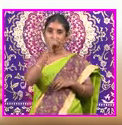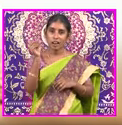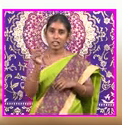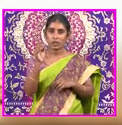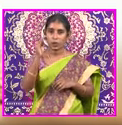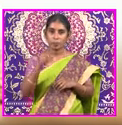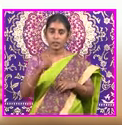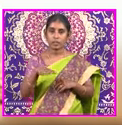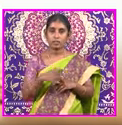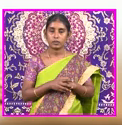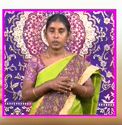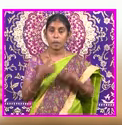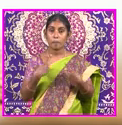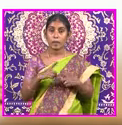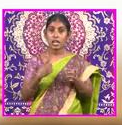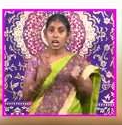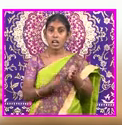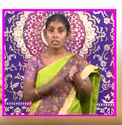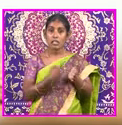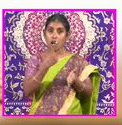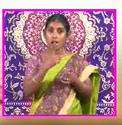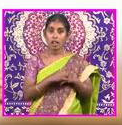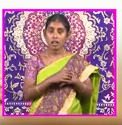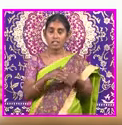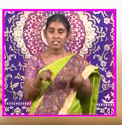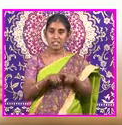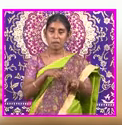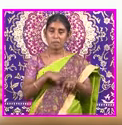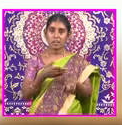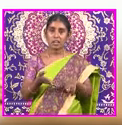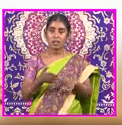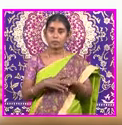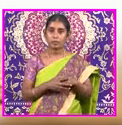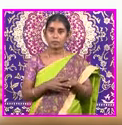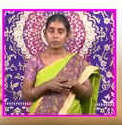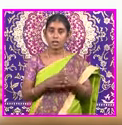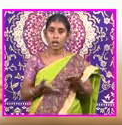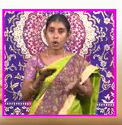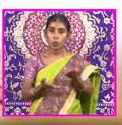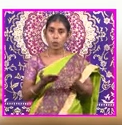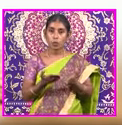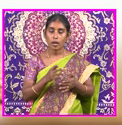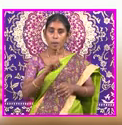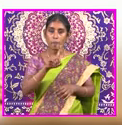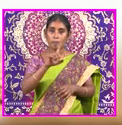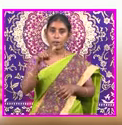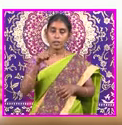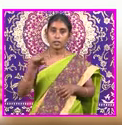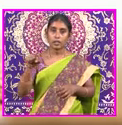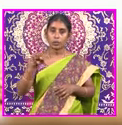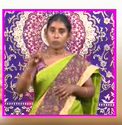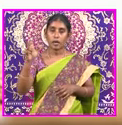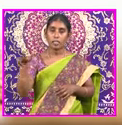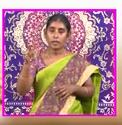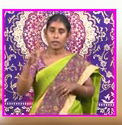17 to 18 மணி நேரங்கள் வந்து இரவாக இருக்கும், மீதி இருக்கிற 6 மணி நேரம் 7 மணி நேரம் மட்டும்தான் பகலாக இருக்கும். ஸோ நாம் வந்து பூமத்திய